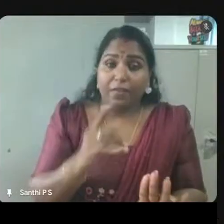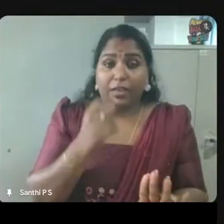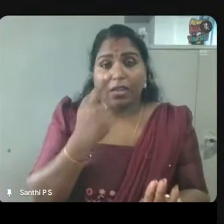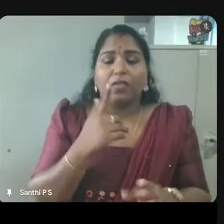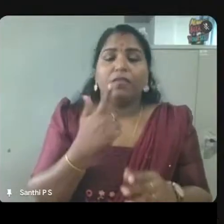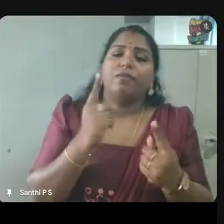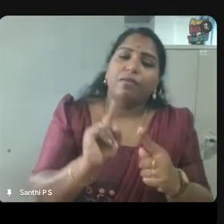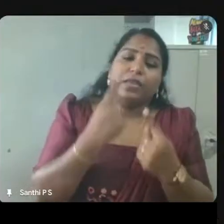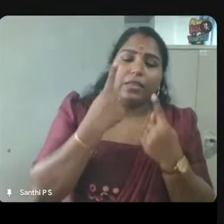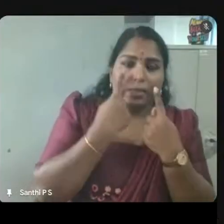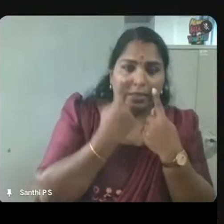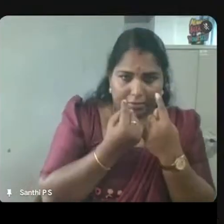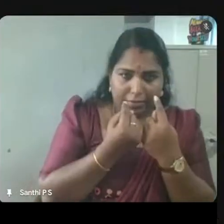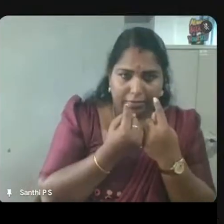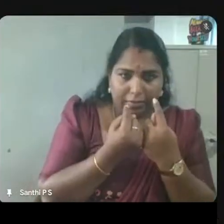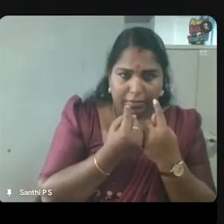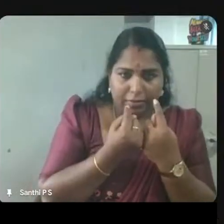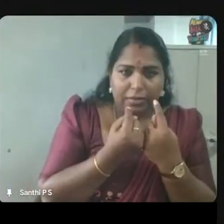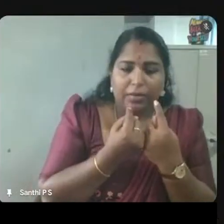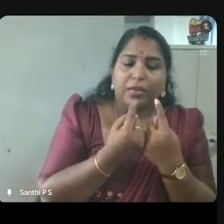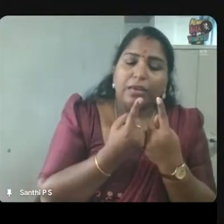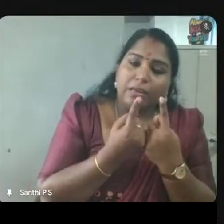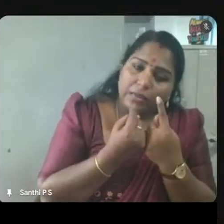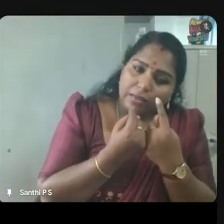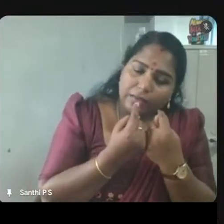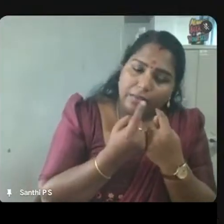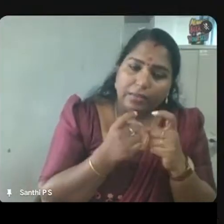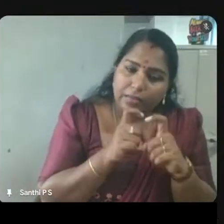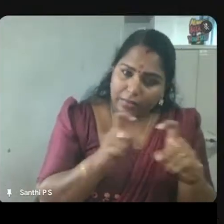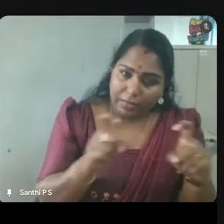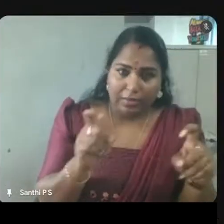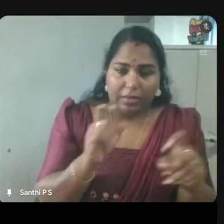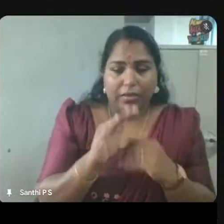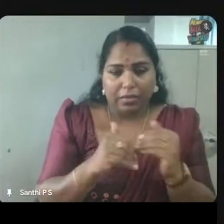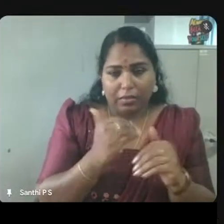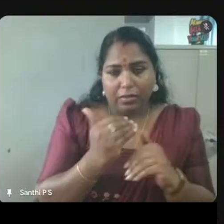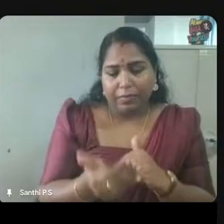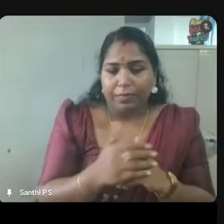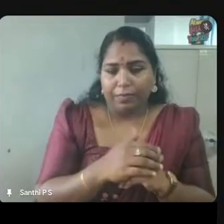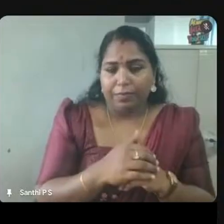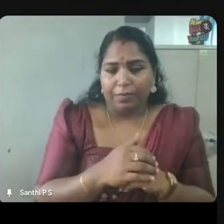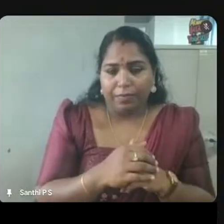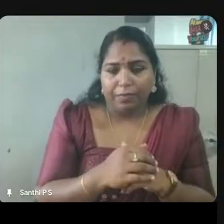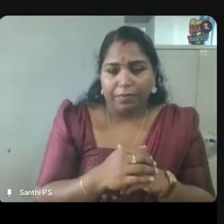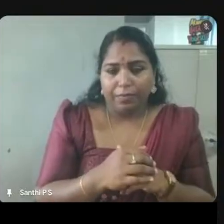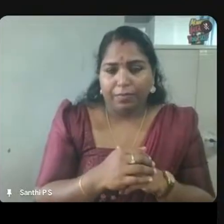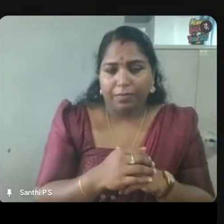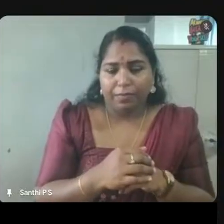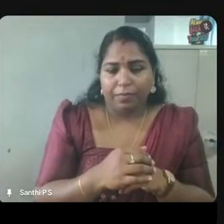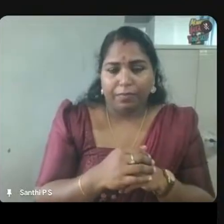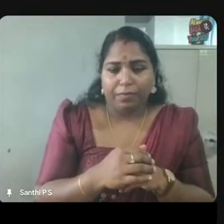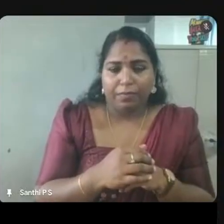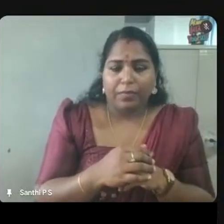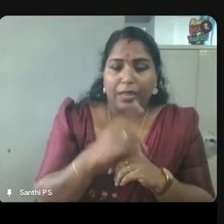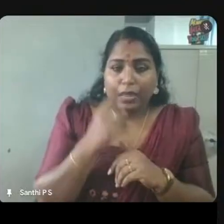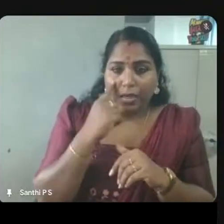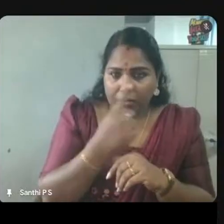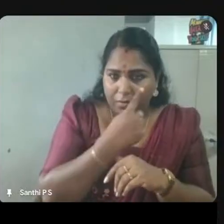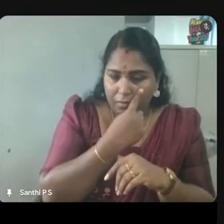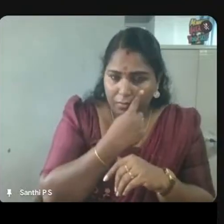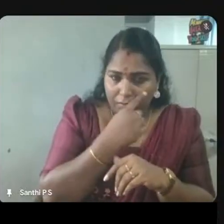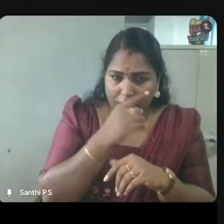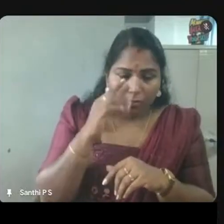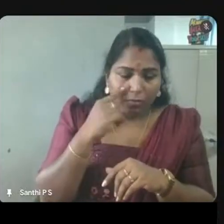ബെസ്റ്റ് കറക്റ്റഡ് വിഷ്വൽ അക്വിറ്റി അതാണ്, അത് ഇൻ ദ ബെറ്റർ ഐ അങ്ങനെയാണ് നമ്മൾ നോക്കുക. രണ്ട് കണ്ണിലും കാഴ്ചക്കുറവുണ്ട്, ഒരു കണ്ണിൽ തീരെ